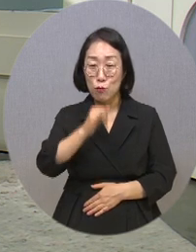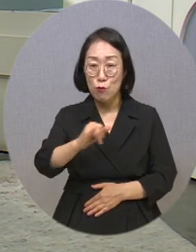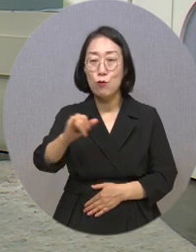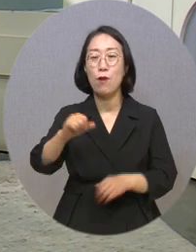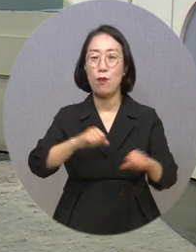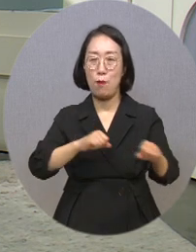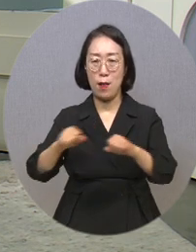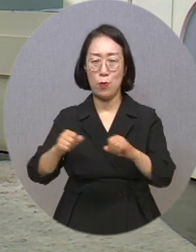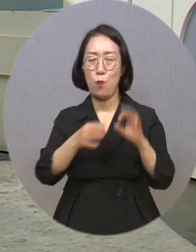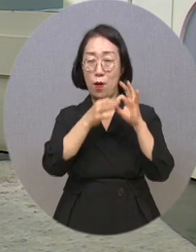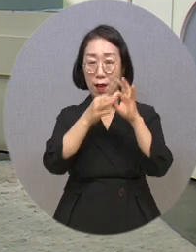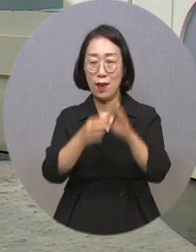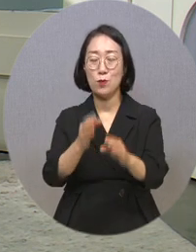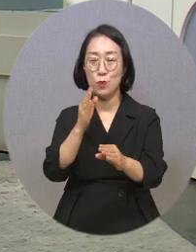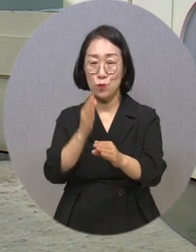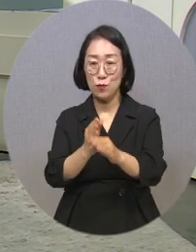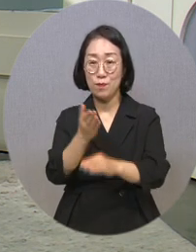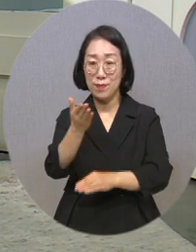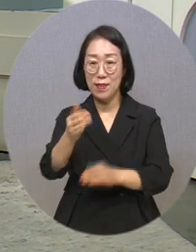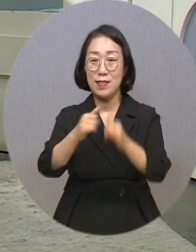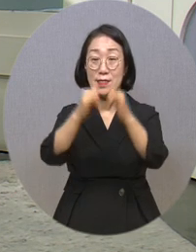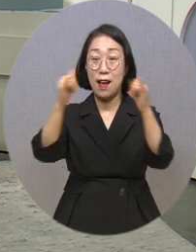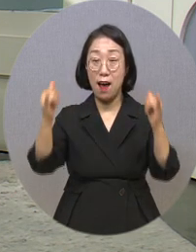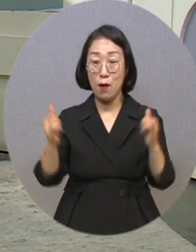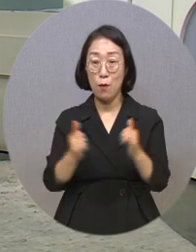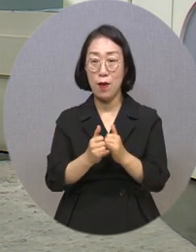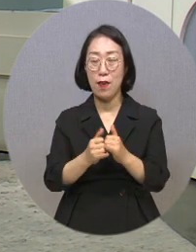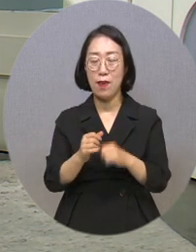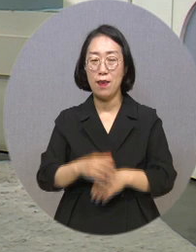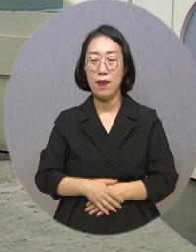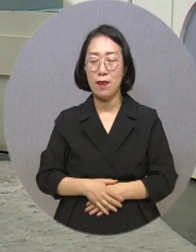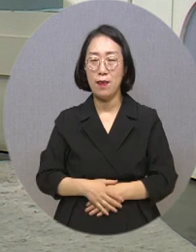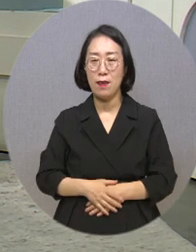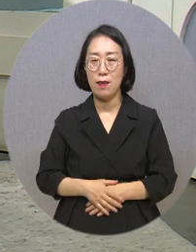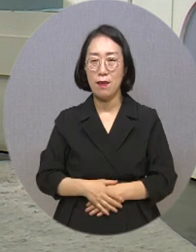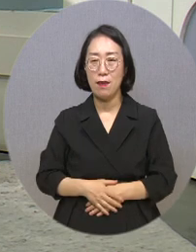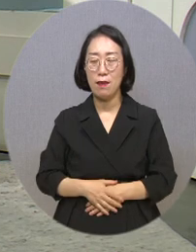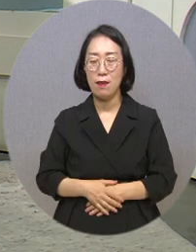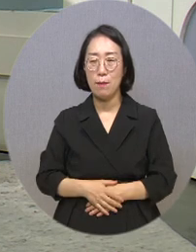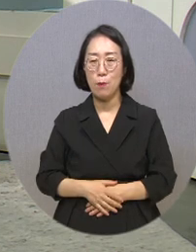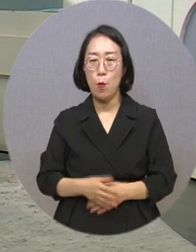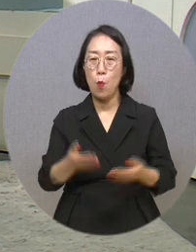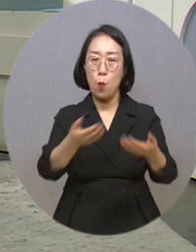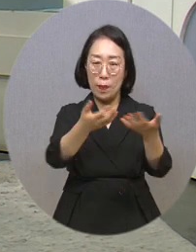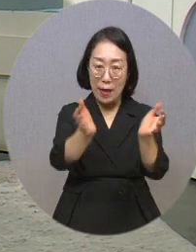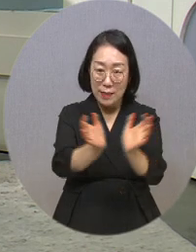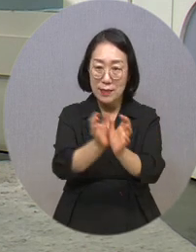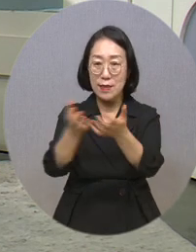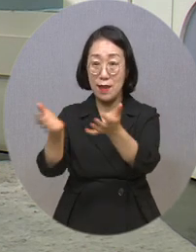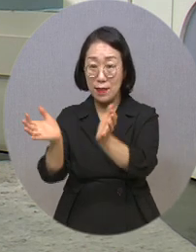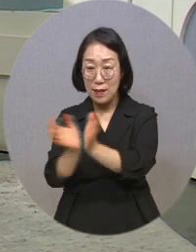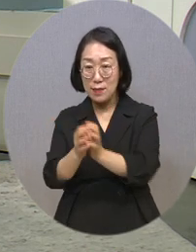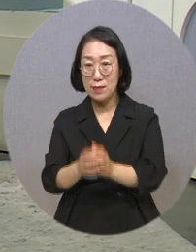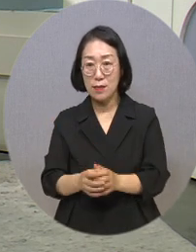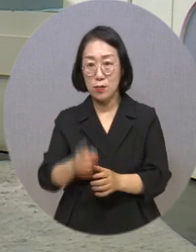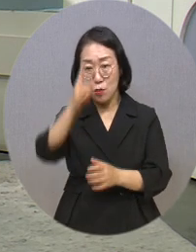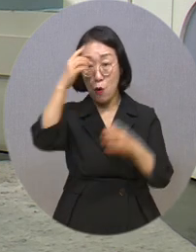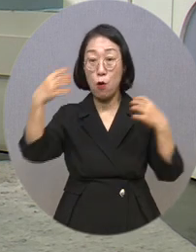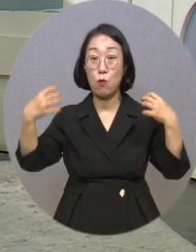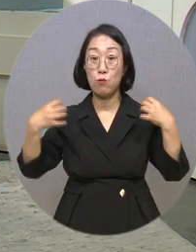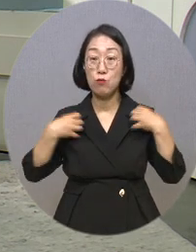계속 하시다 보니까 사회 각계각층, 뭐 사회단체를 말할 것도 없고,